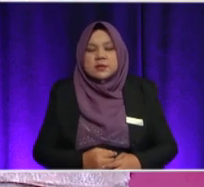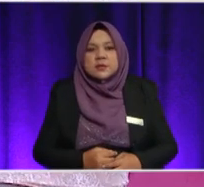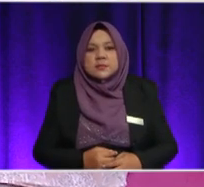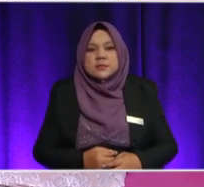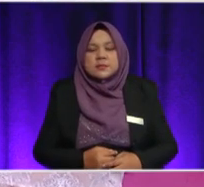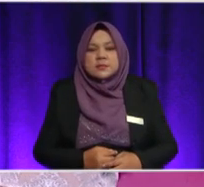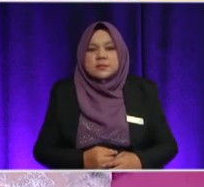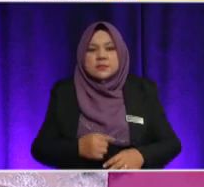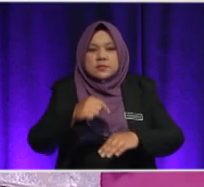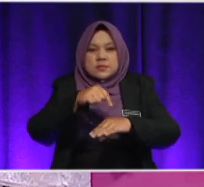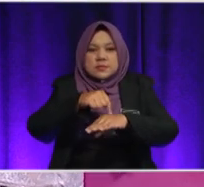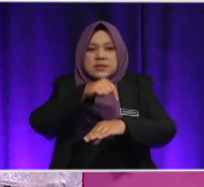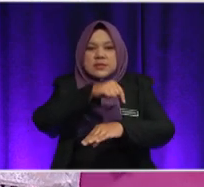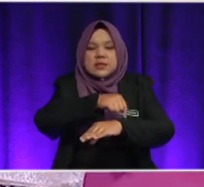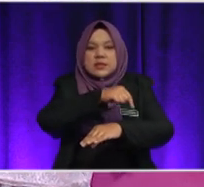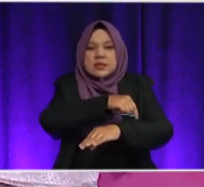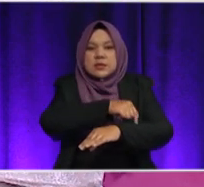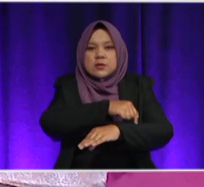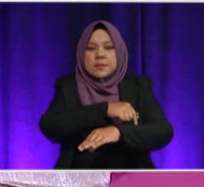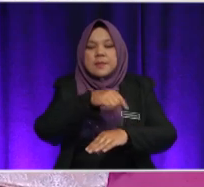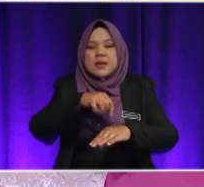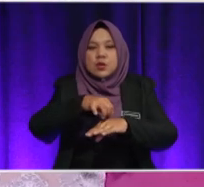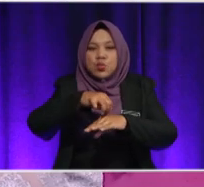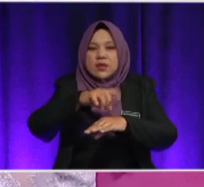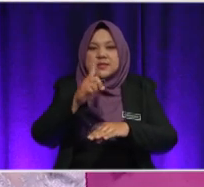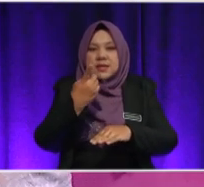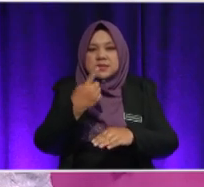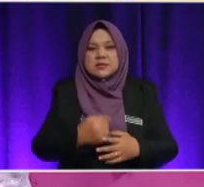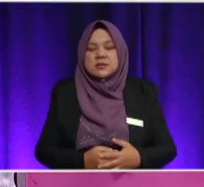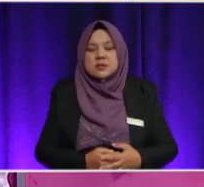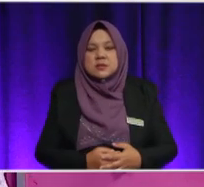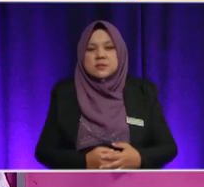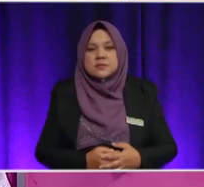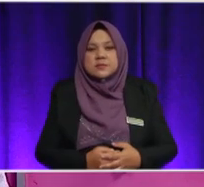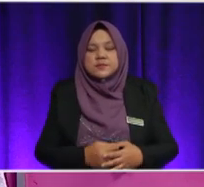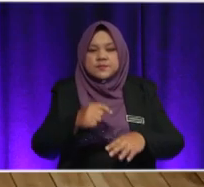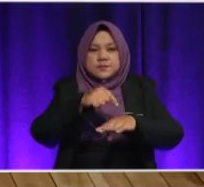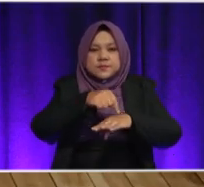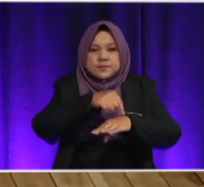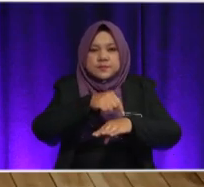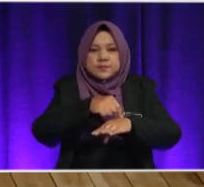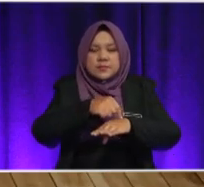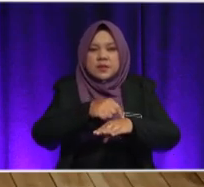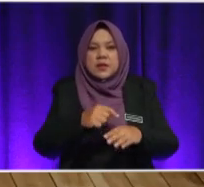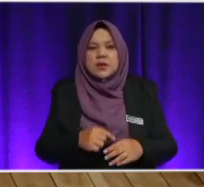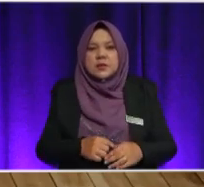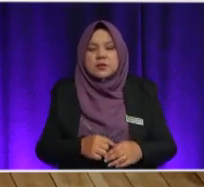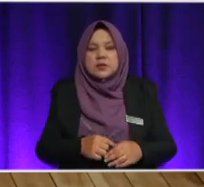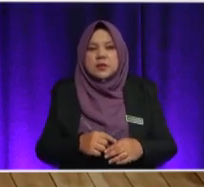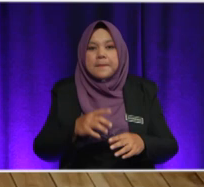ini dia cucuk kepada titik-titik pada kulit saja ya Di mana yang titik-titik pada kulit ini disebut titik